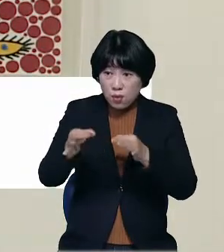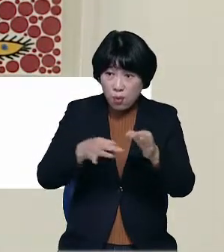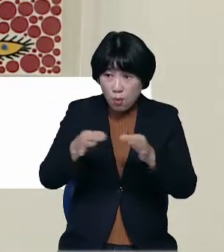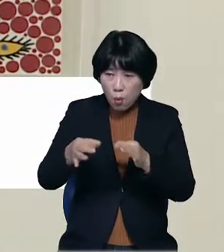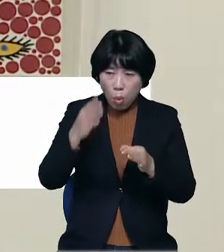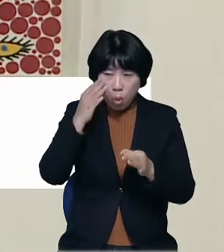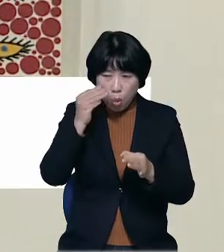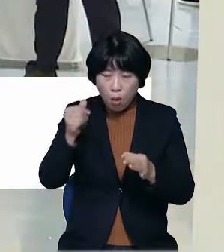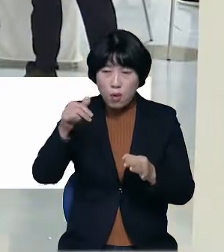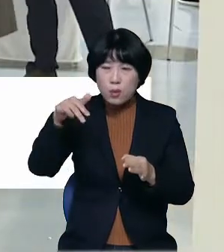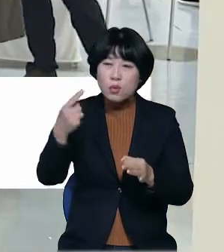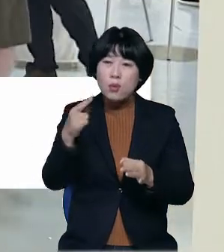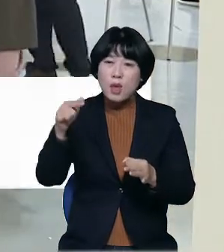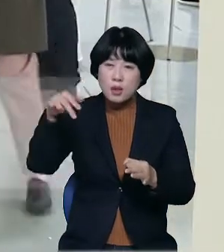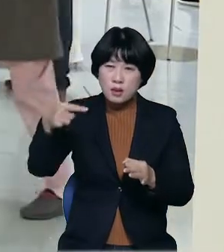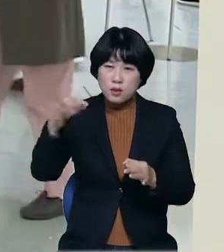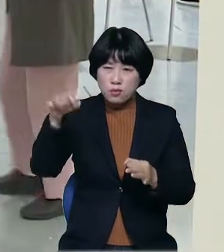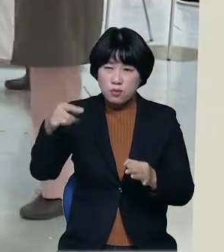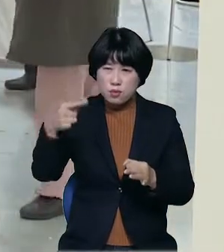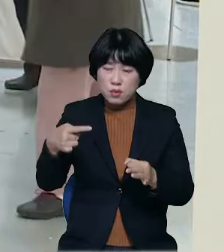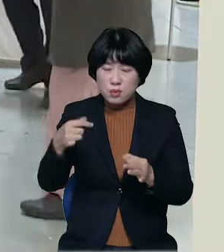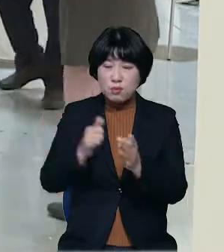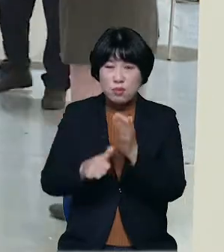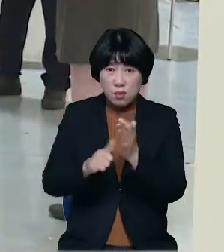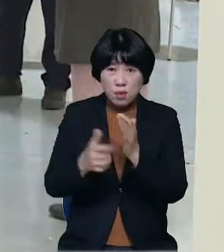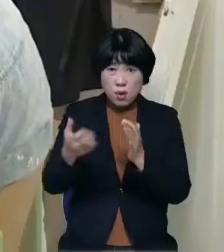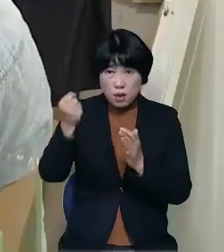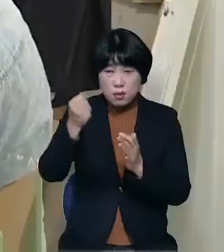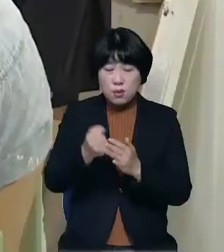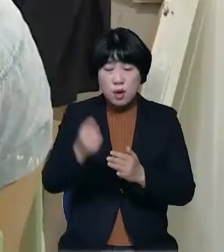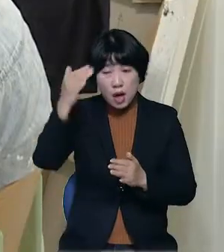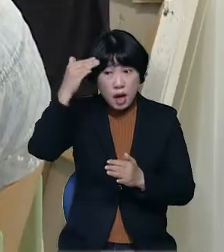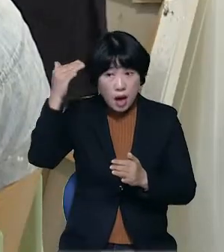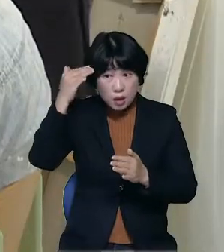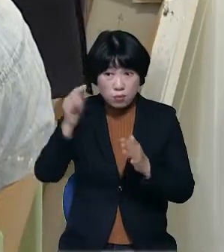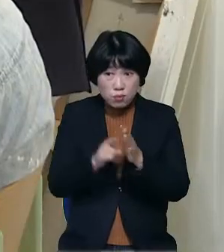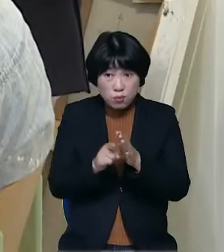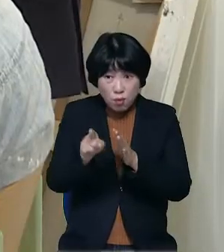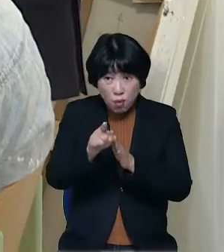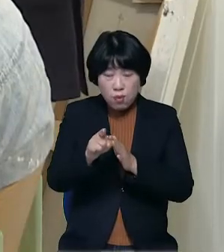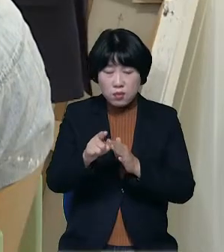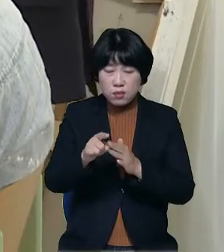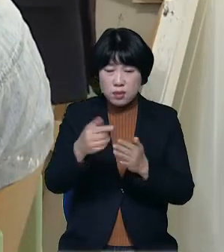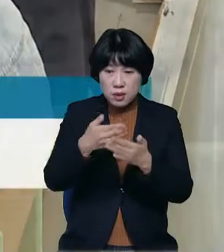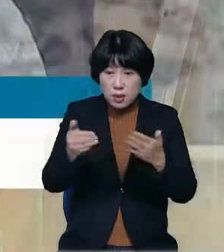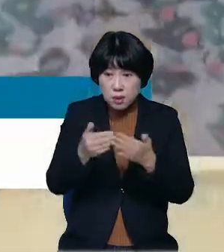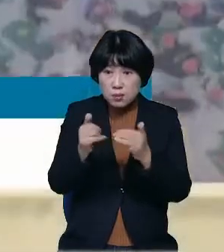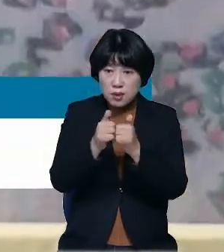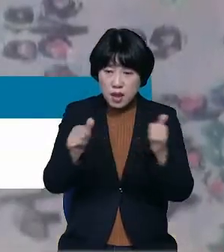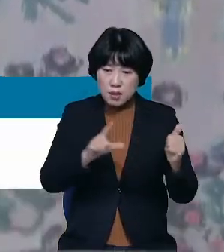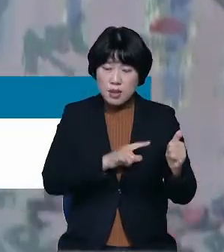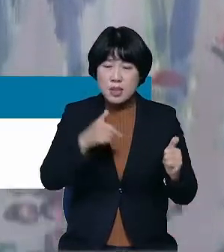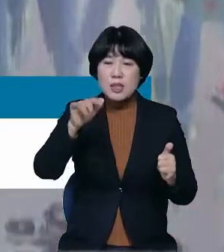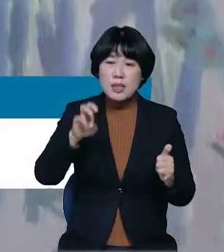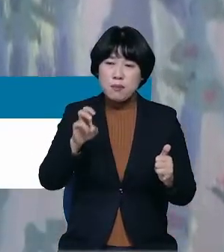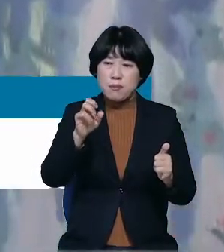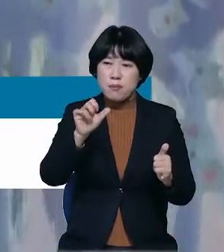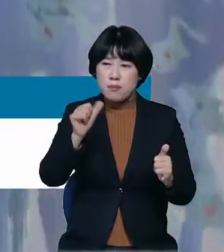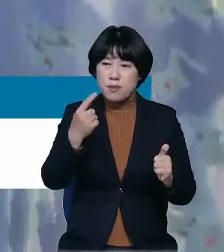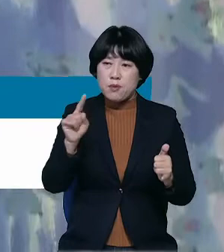작가 조나스 우드. 한국 추상 미술의 선구자인 김한기 화백의 1961년작 4월의